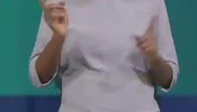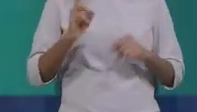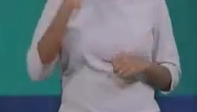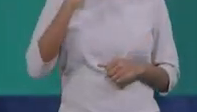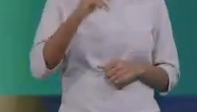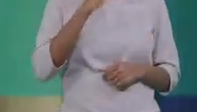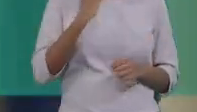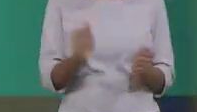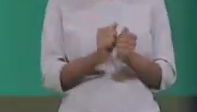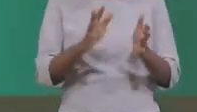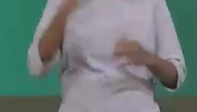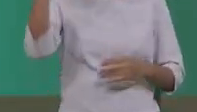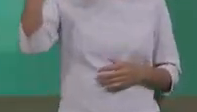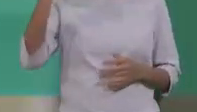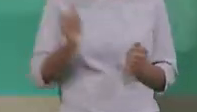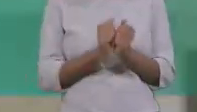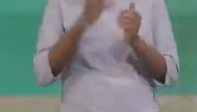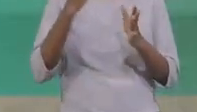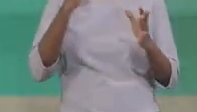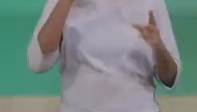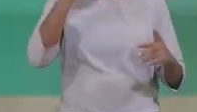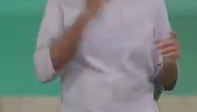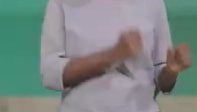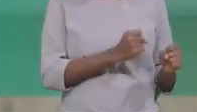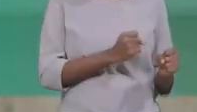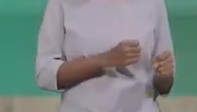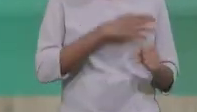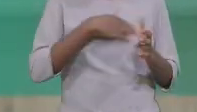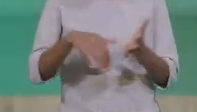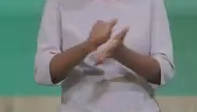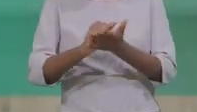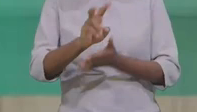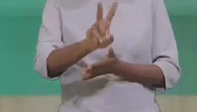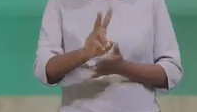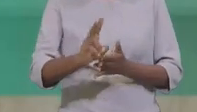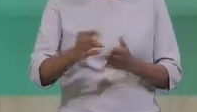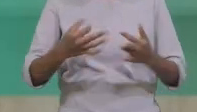Où est-ce que tu seras sans la grâce? Où est-ce que tu seras sans la foi?